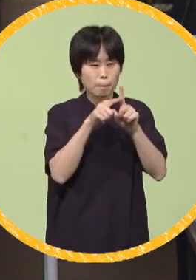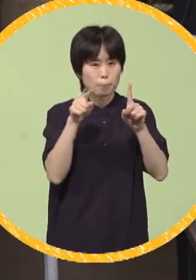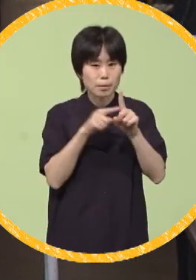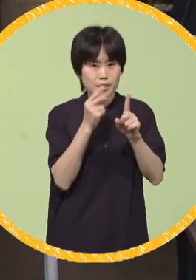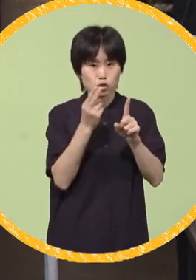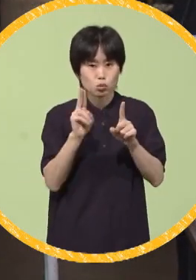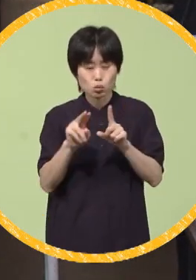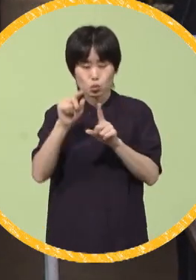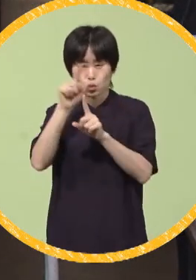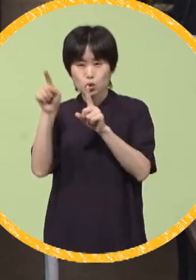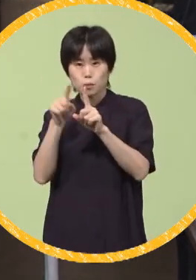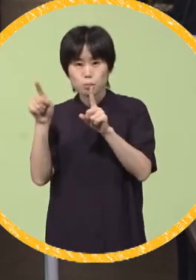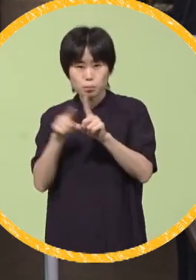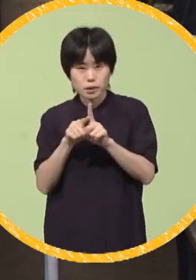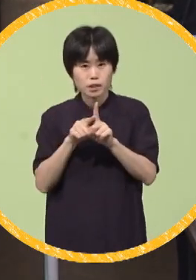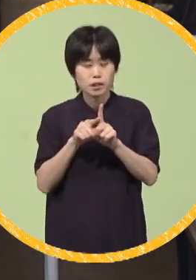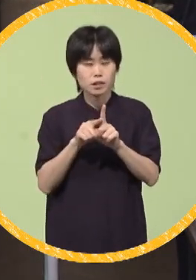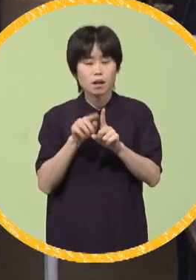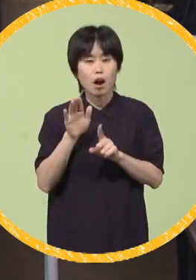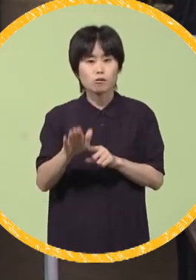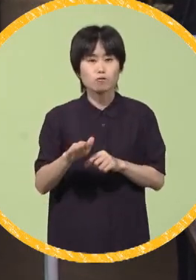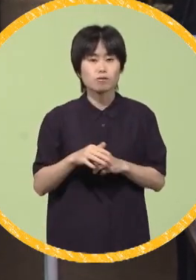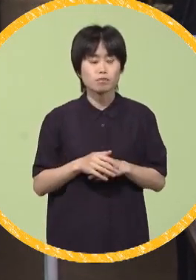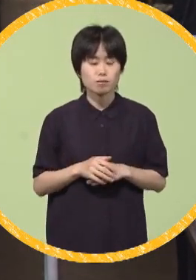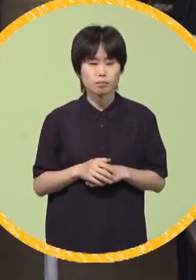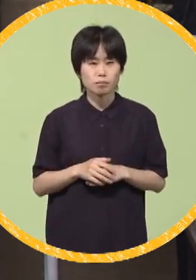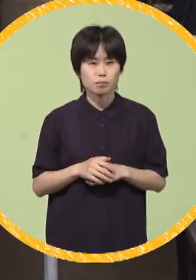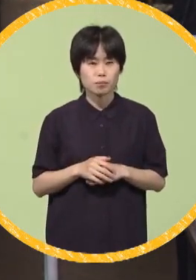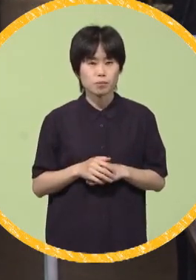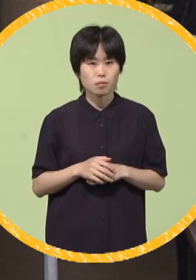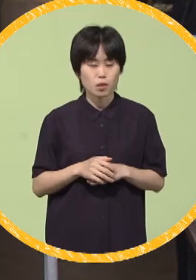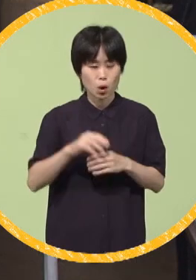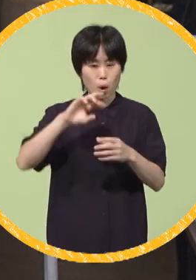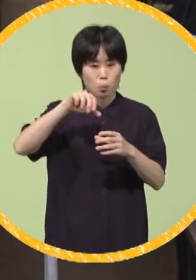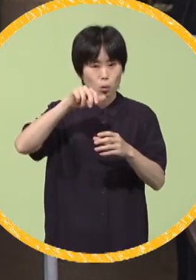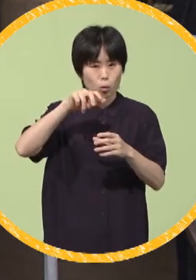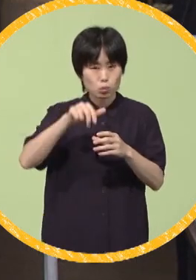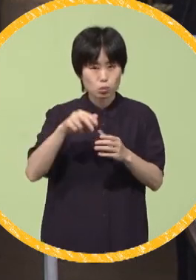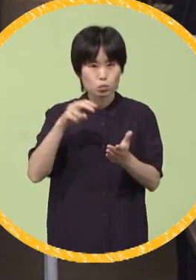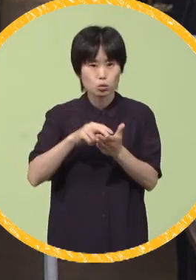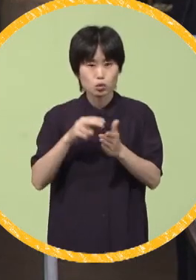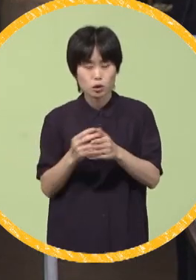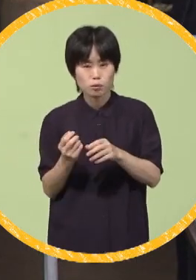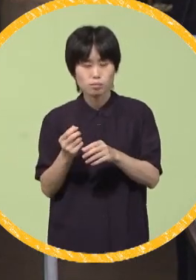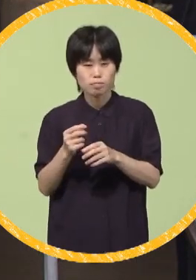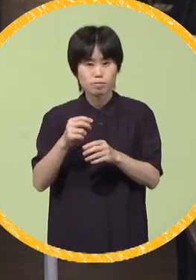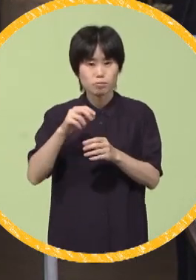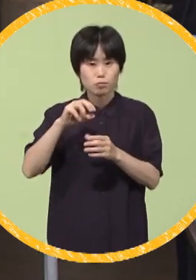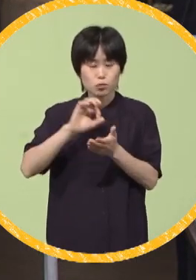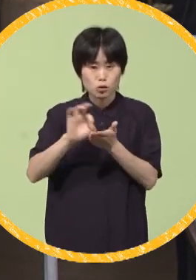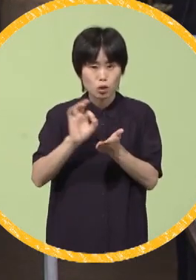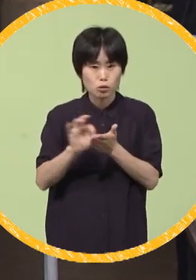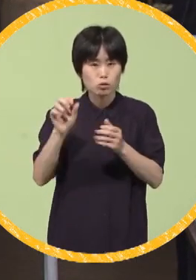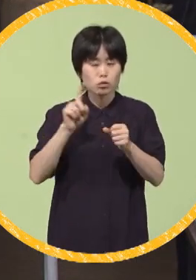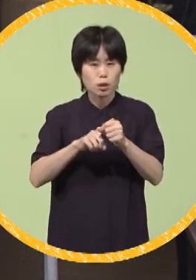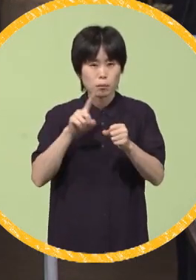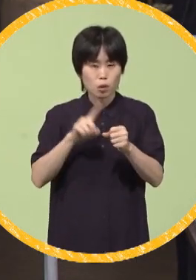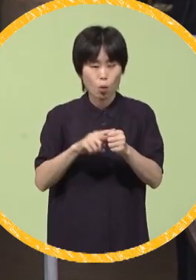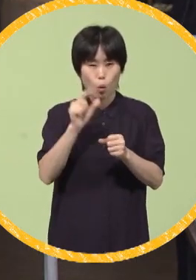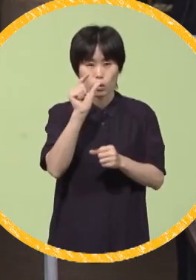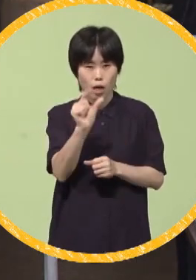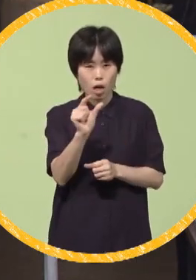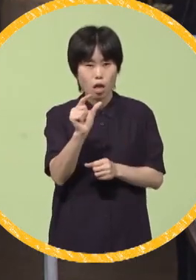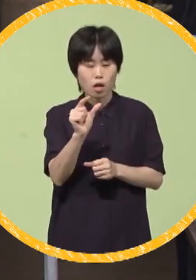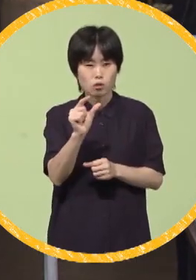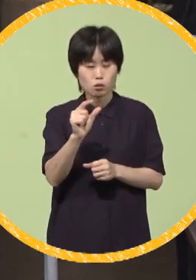が非常に活性化してきておりまして、再びボトルとして使っていただける品質のフレークをしっかり作り